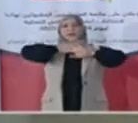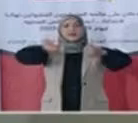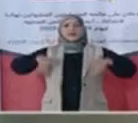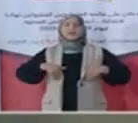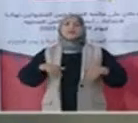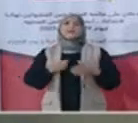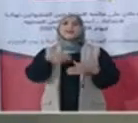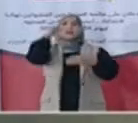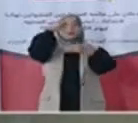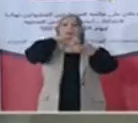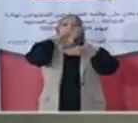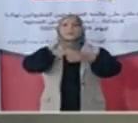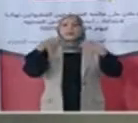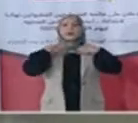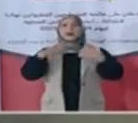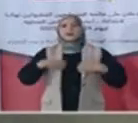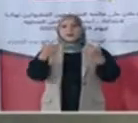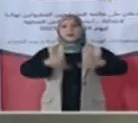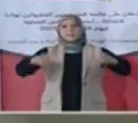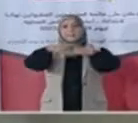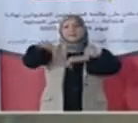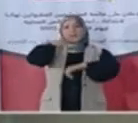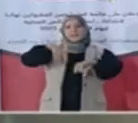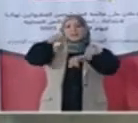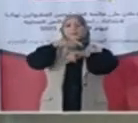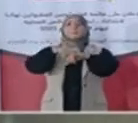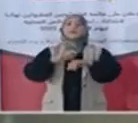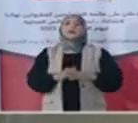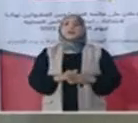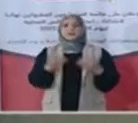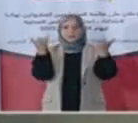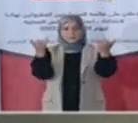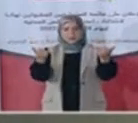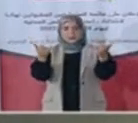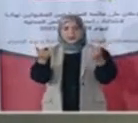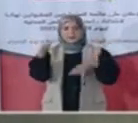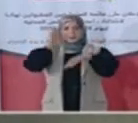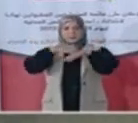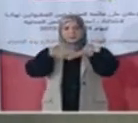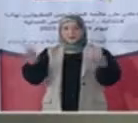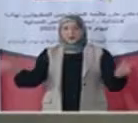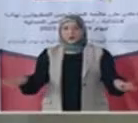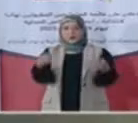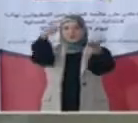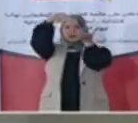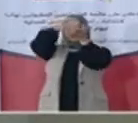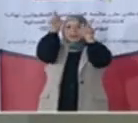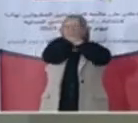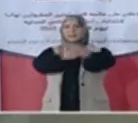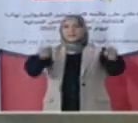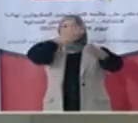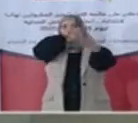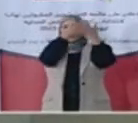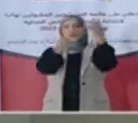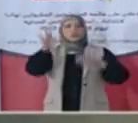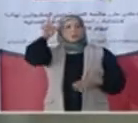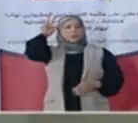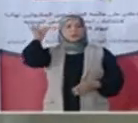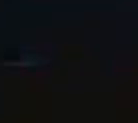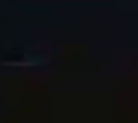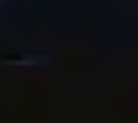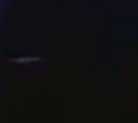نهائيا لانتخابات أعضاء المجالس المحلية. والآن أدعوكم إلى الوقوف إجلالا للنشيد الوطني.